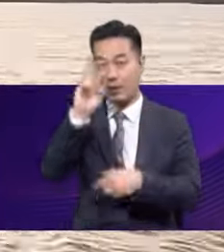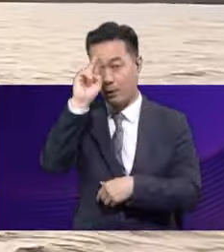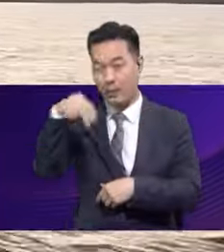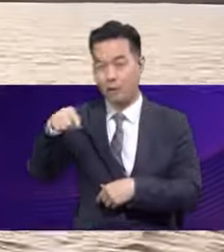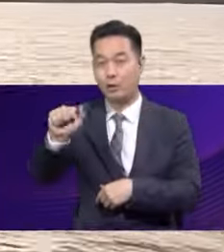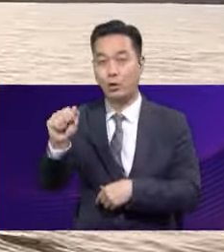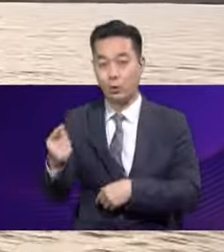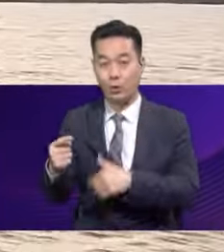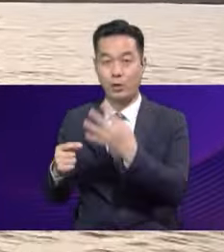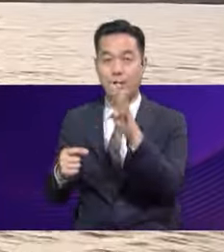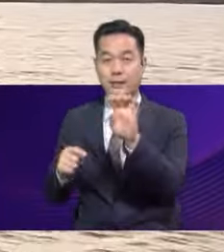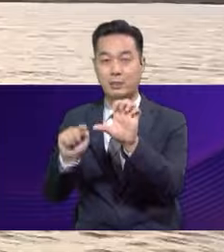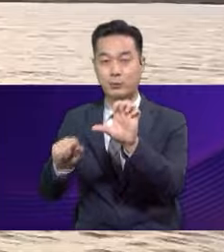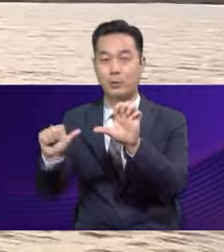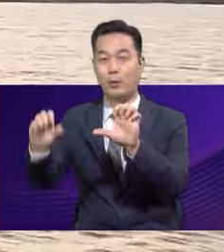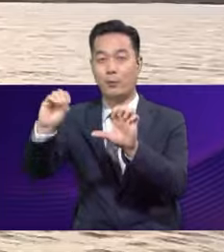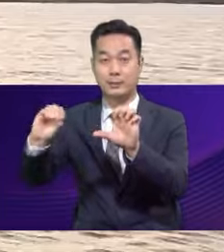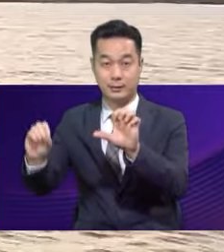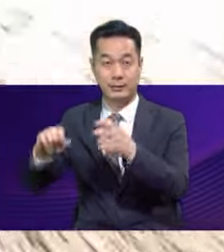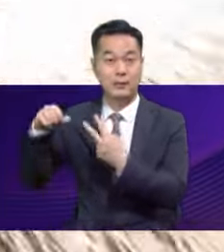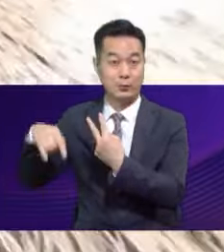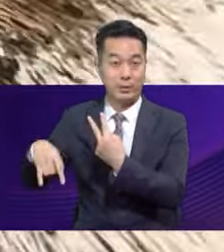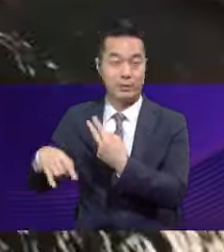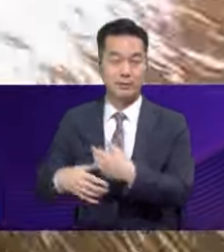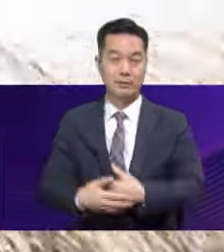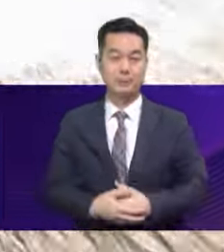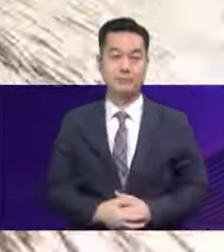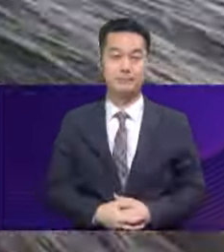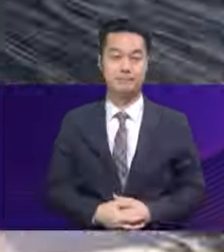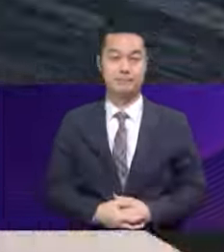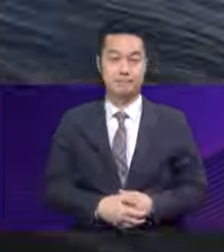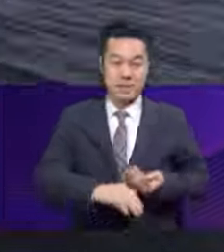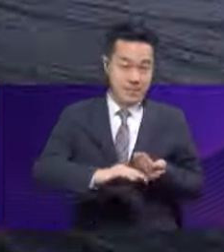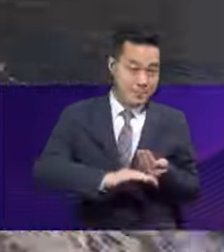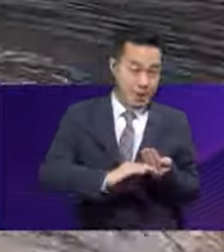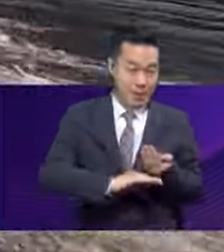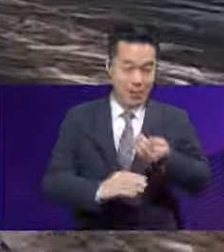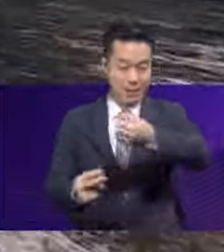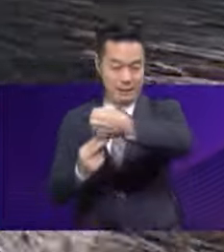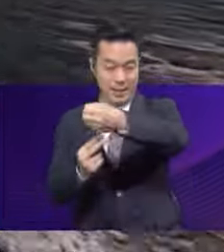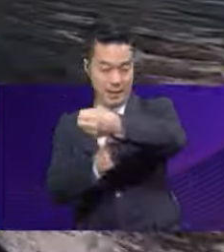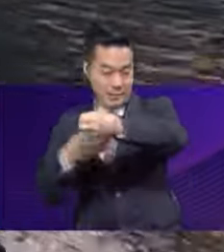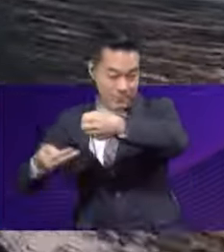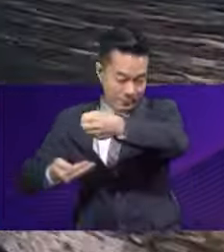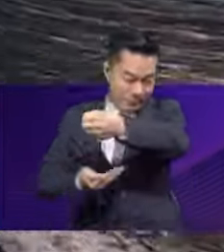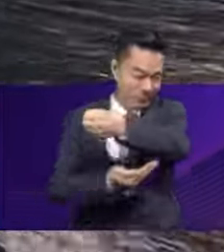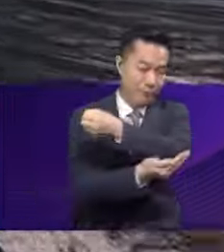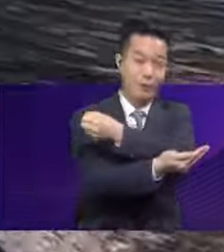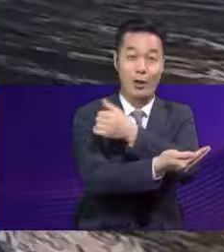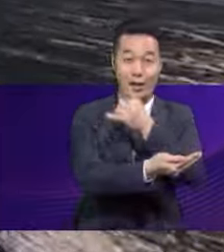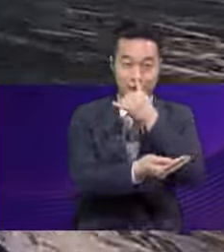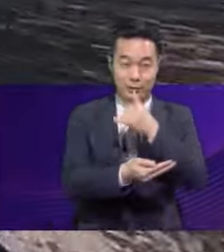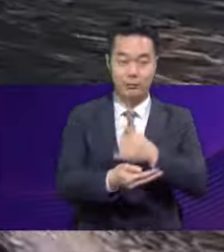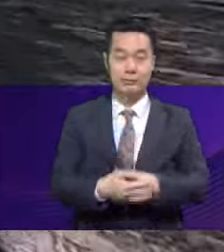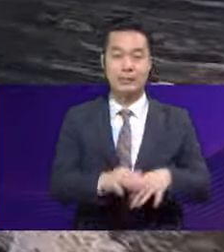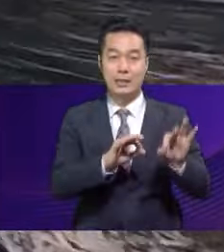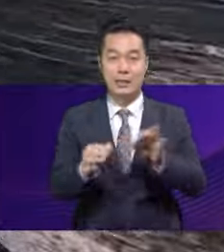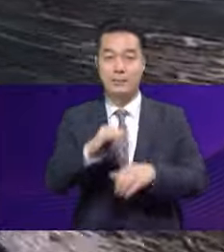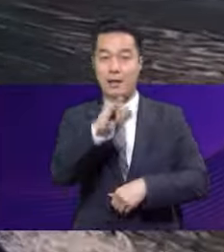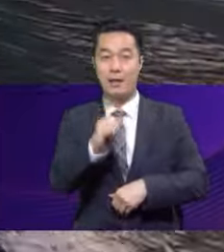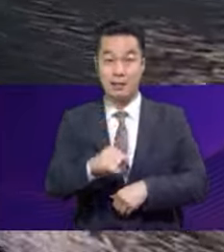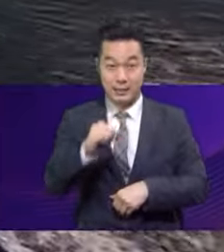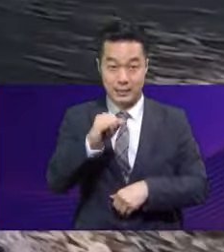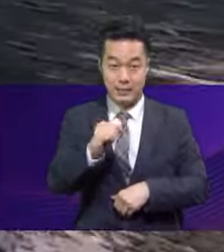후보는 45.5%로 예측 2위입니다. 네, 보트를 타고 다리 아래를 지나갔는데요. 경남 김해 을에